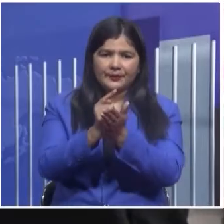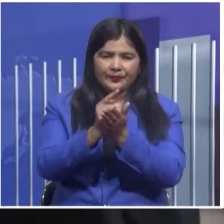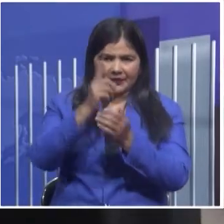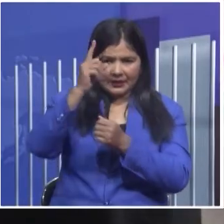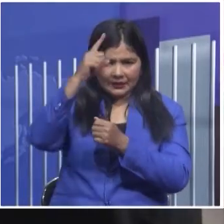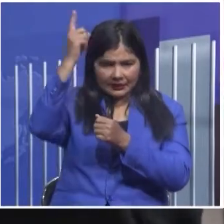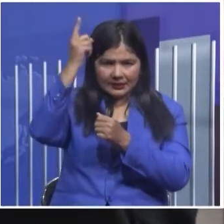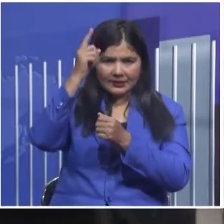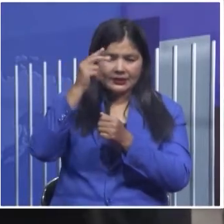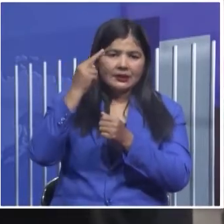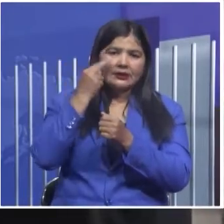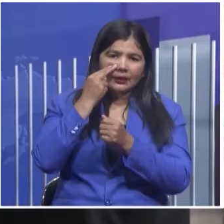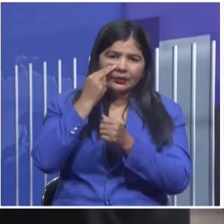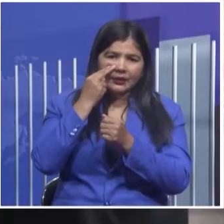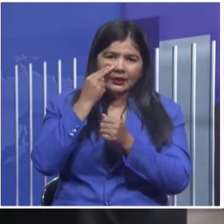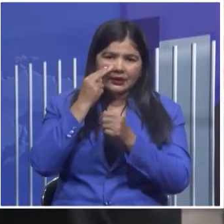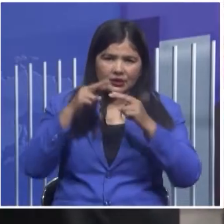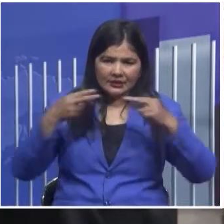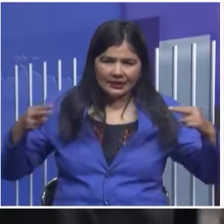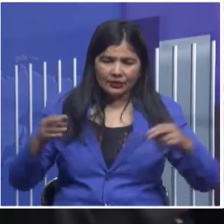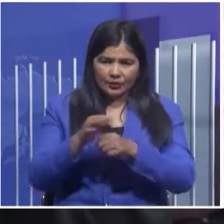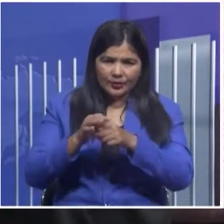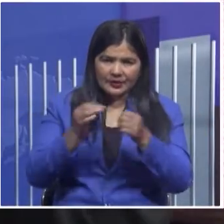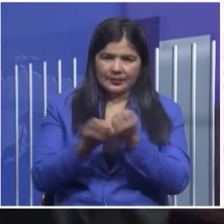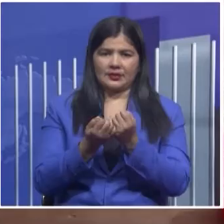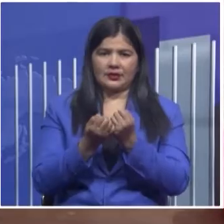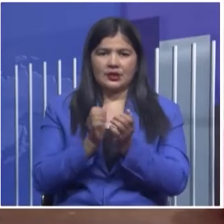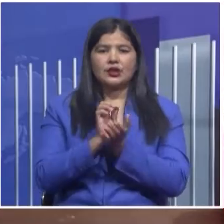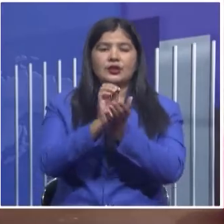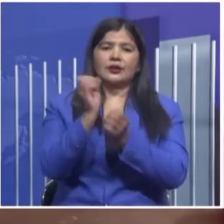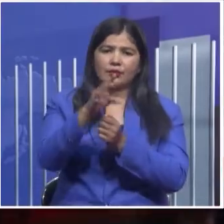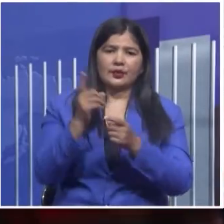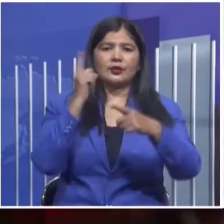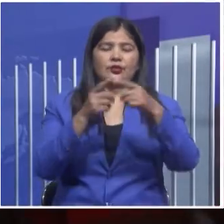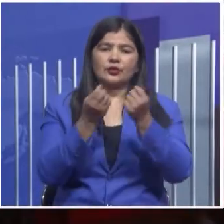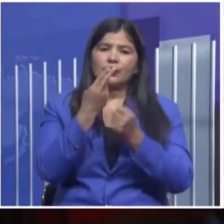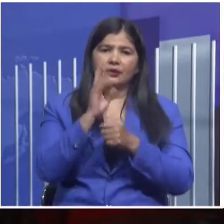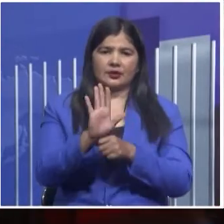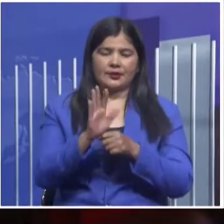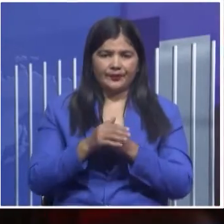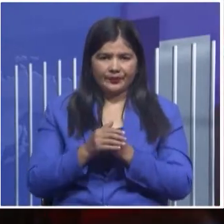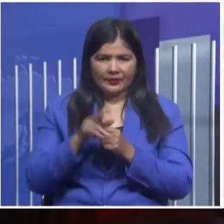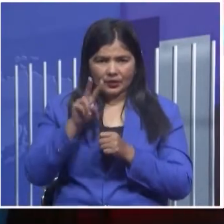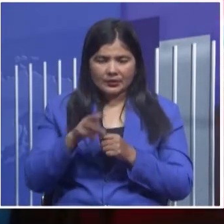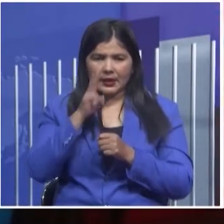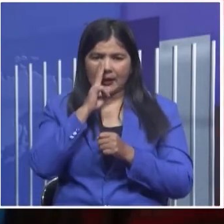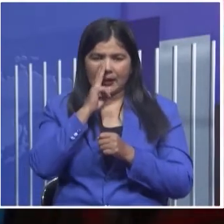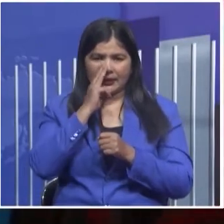थारूले जनशक्ति र स्रोत साधनको उचित व्यवस्थापन गरी सेवा दिनुपर्नेमा जोड दिनुभयो।